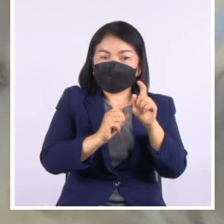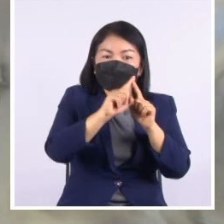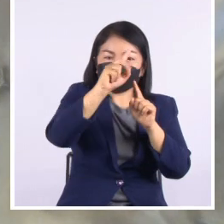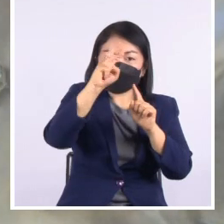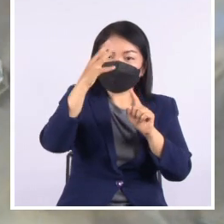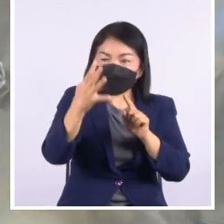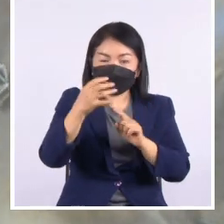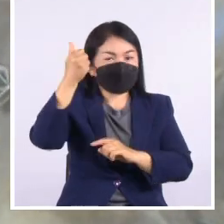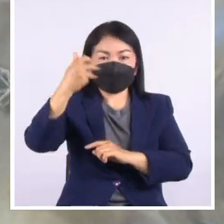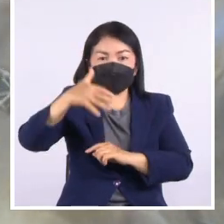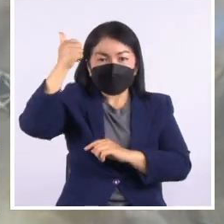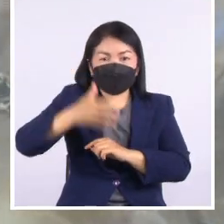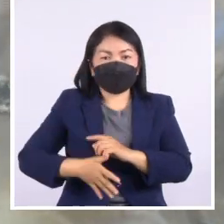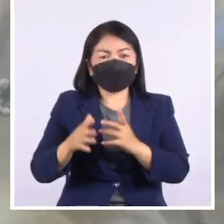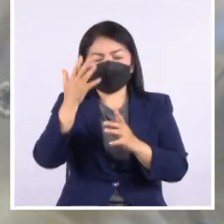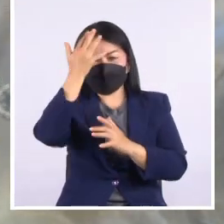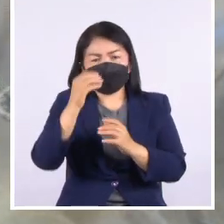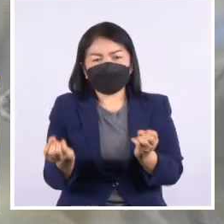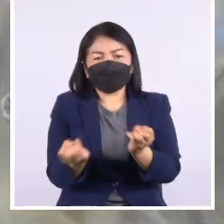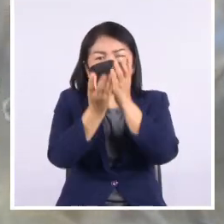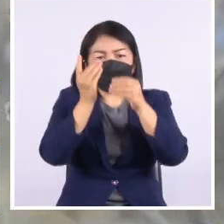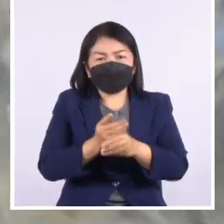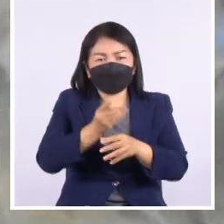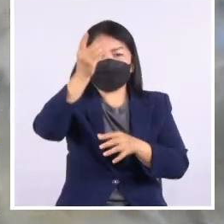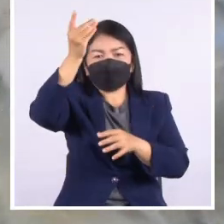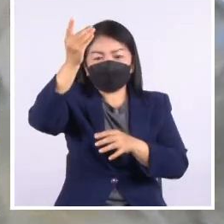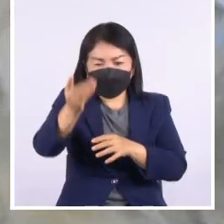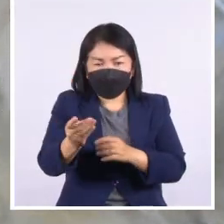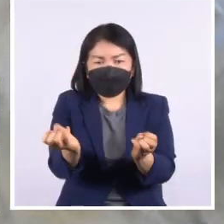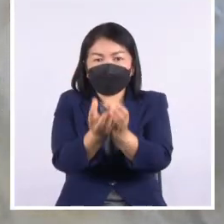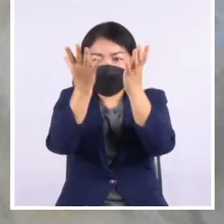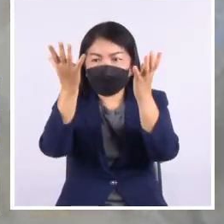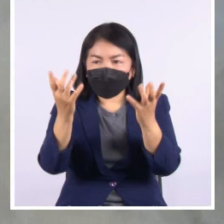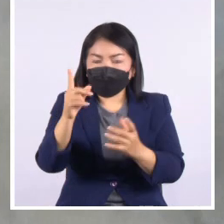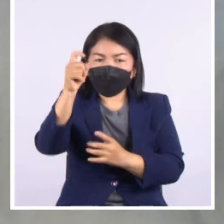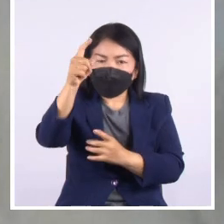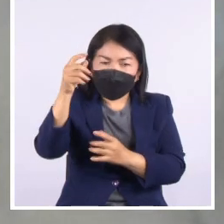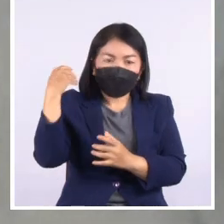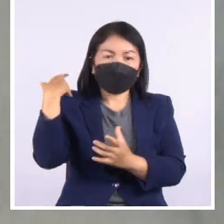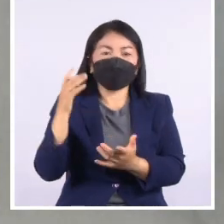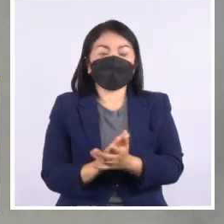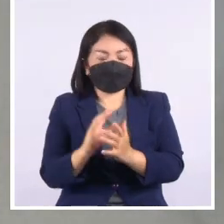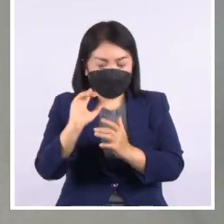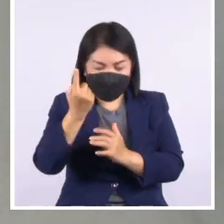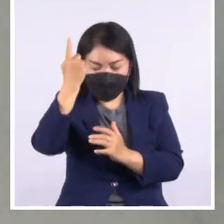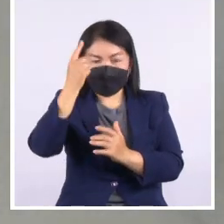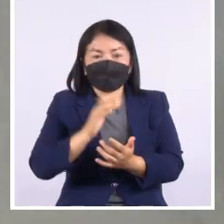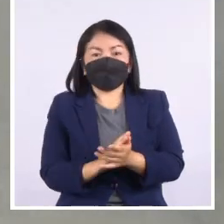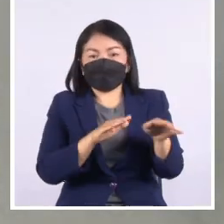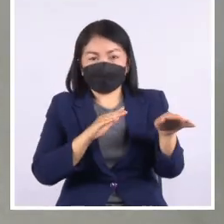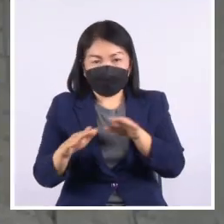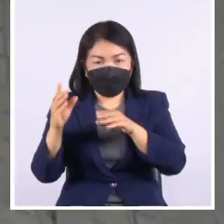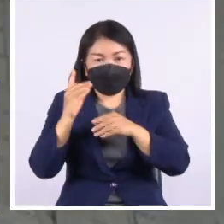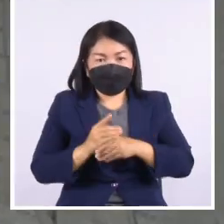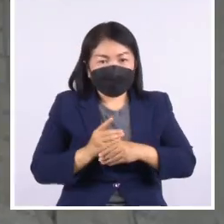าล้มเหลวนะครับเนื่องจากจรวดเนี่ยระเบิดขณะลงจอด SpaceX นั้นปล่อยจรวด Starship SN15 นะครับออกจากแท่นป